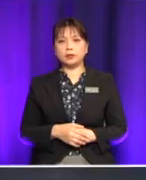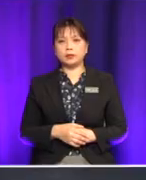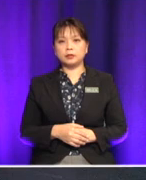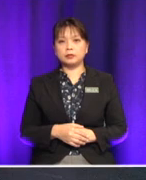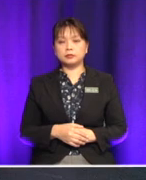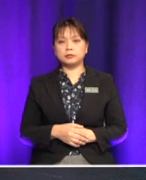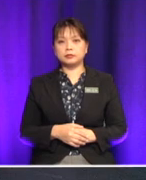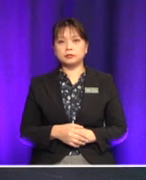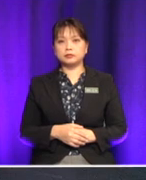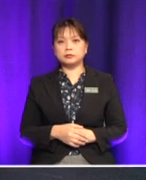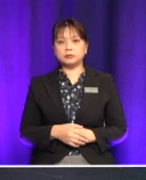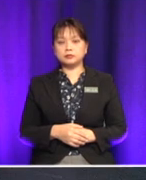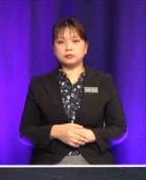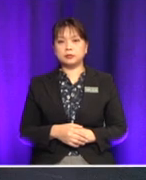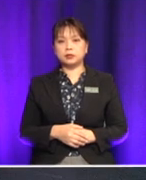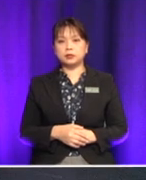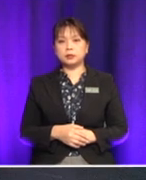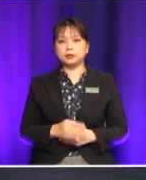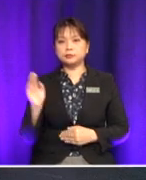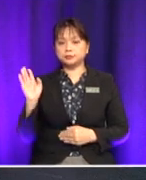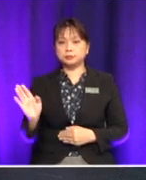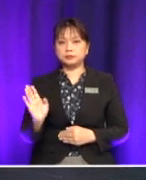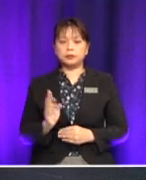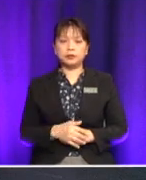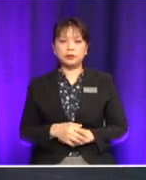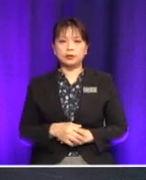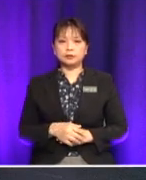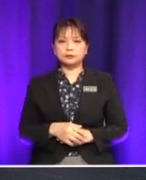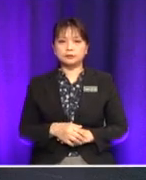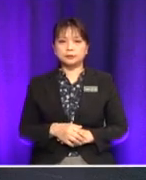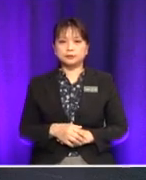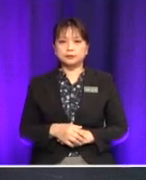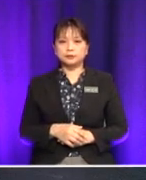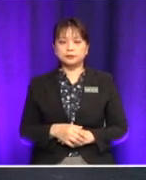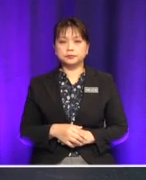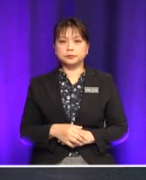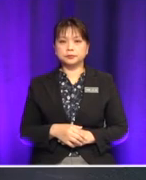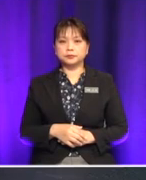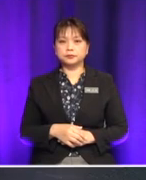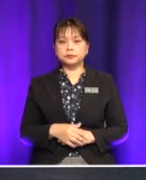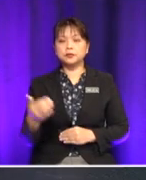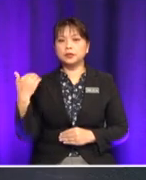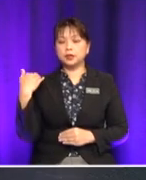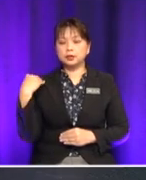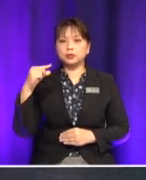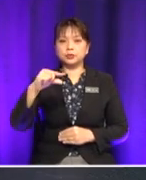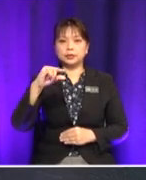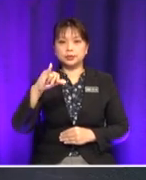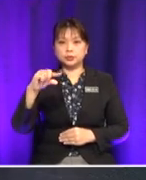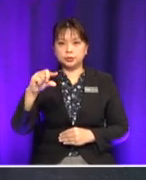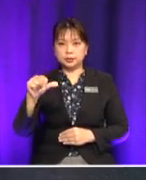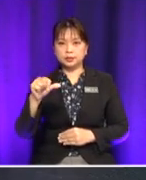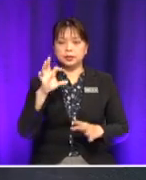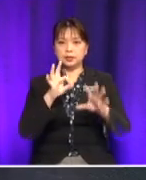imbuhan ya jangan salah ini imbuhan dalam sains jadi kita ada giga sekiranya nilainya